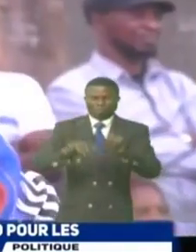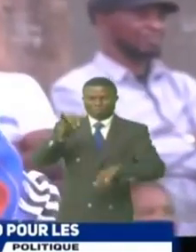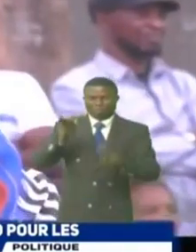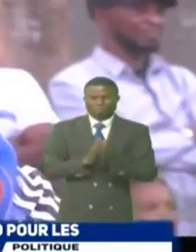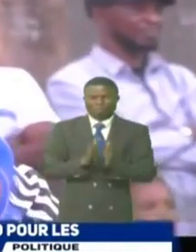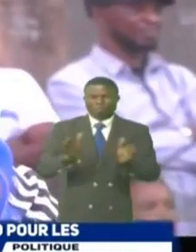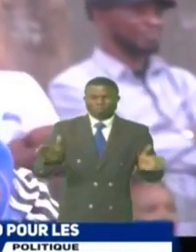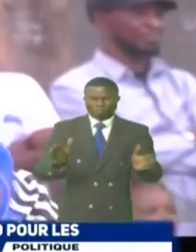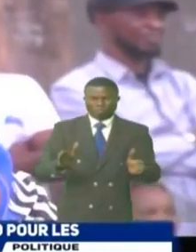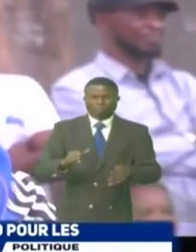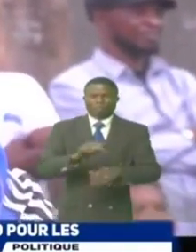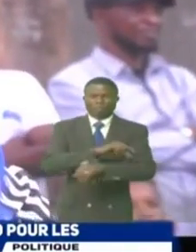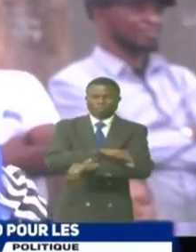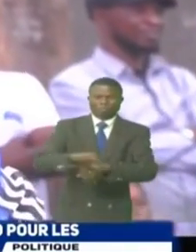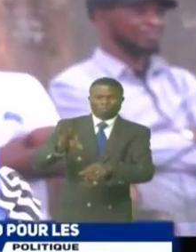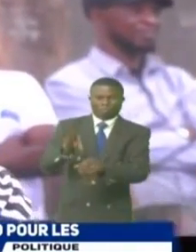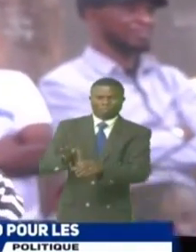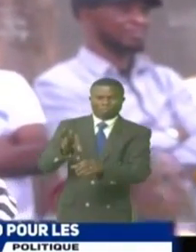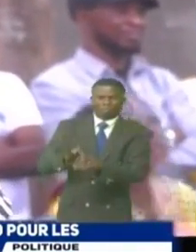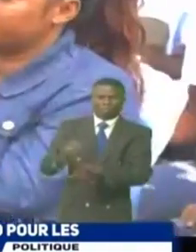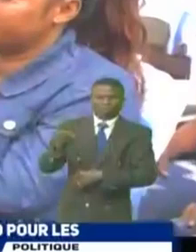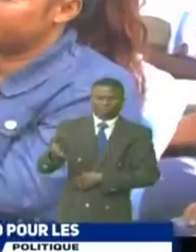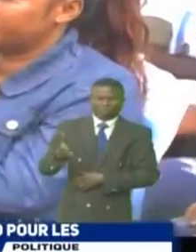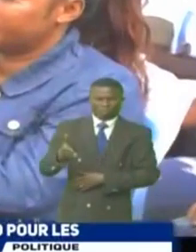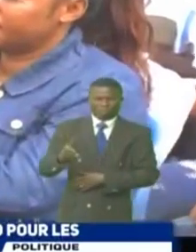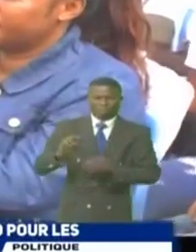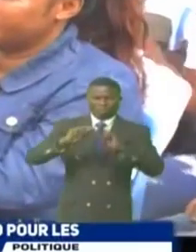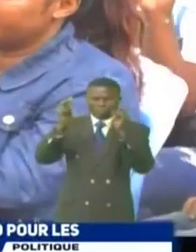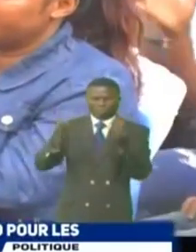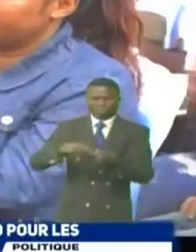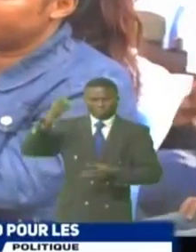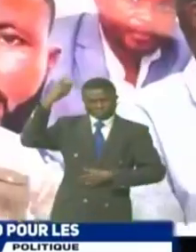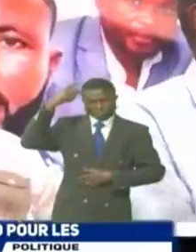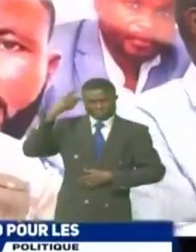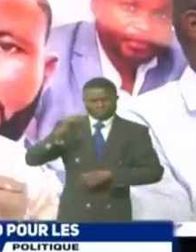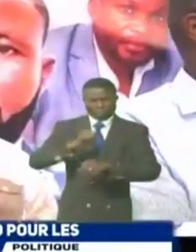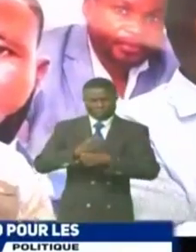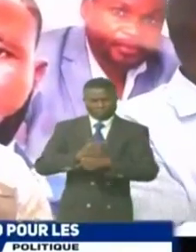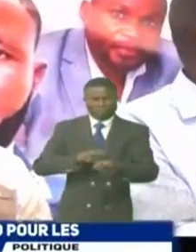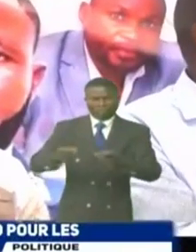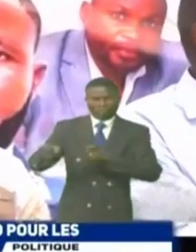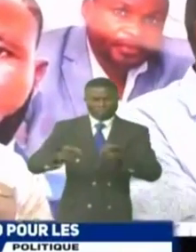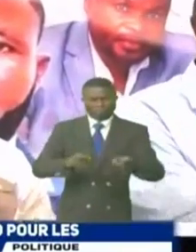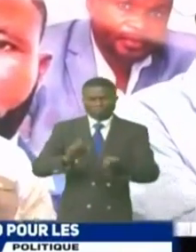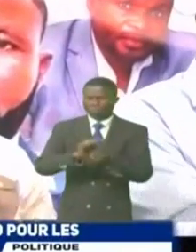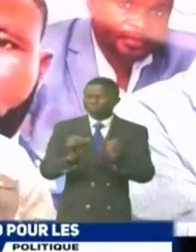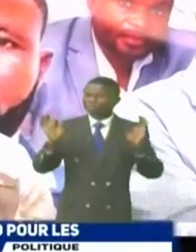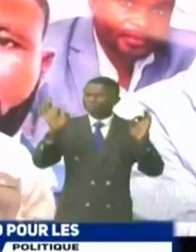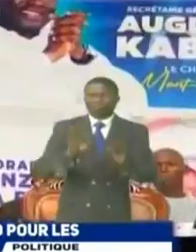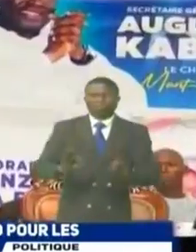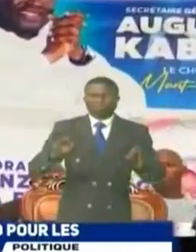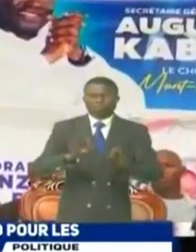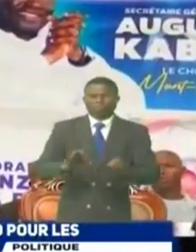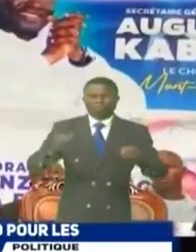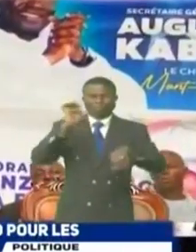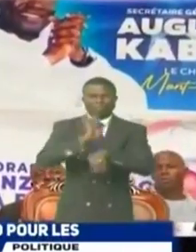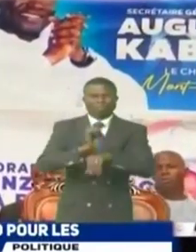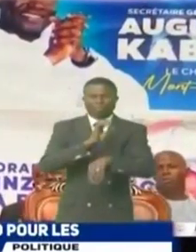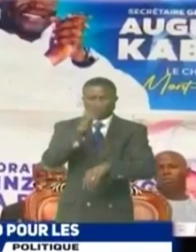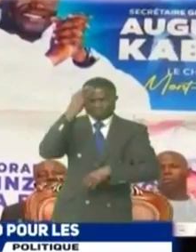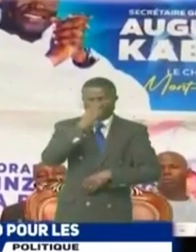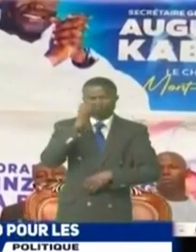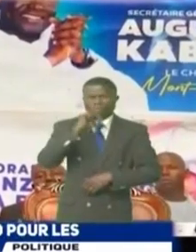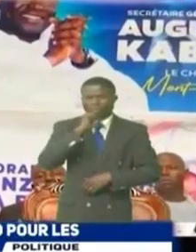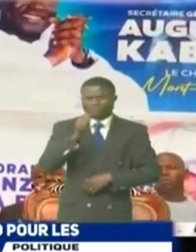général de la CENCO. Pour Augustin Kabouya, son parti ni les régimes en place n'ont pas de problèmes particuliers avec l'Église catholique. À